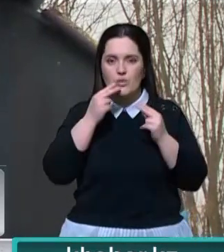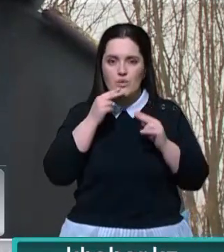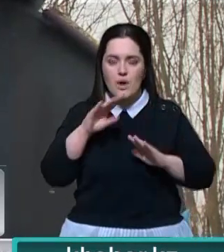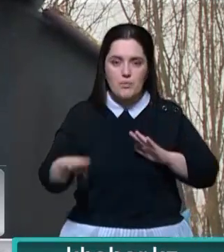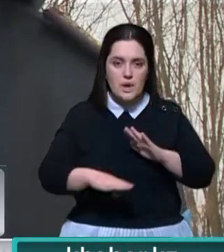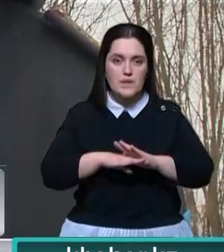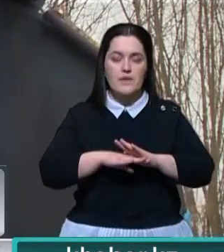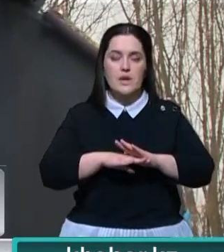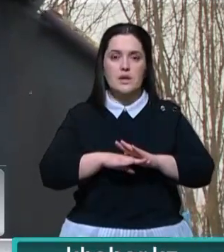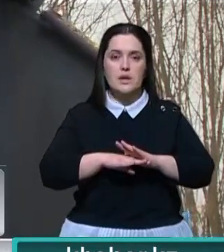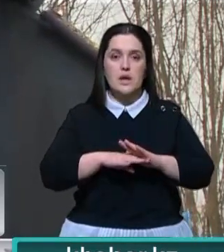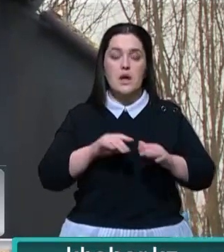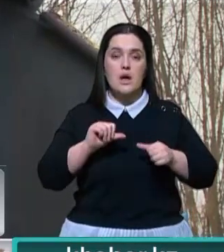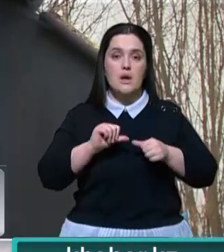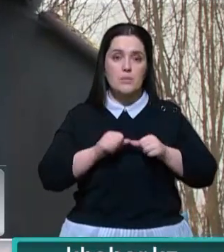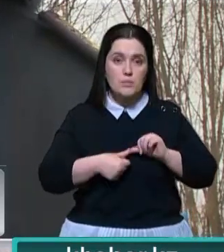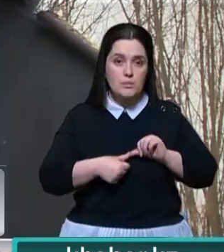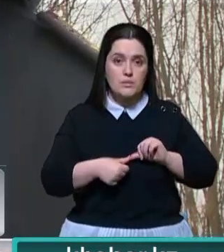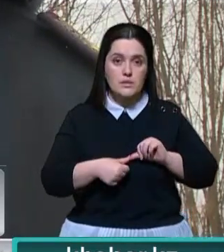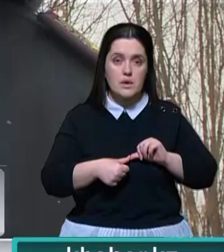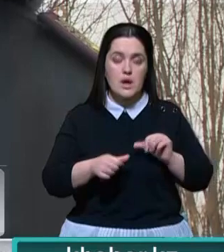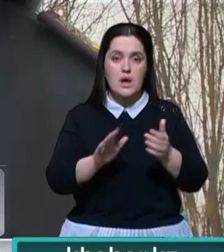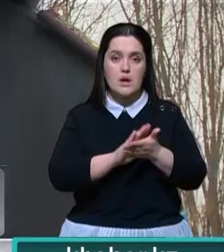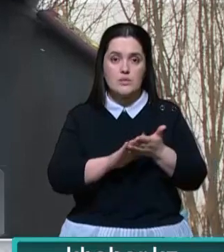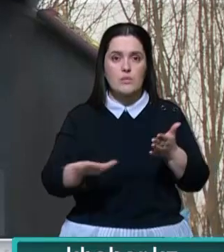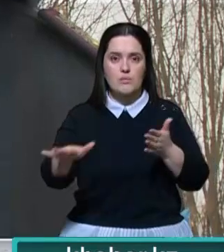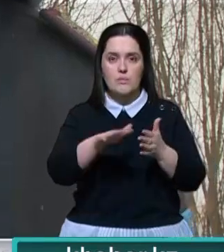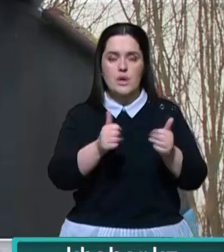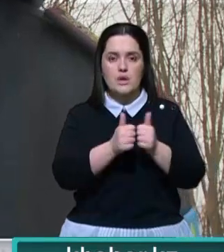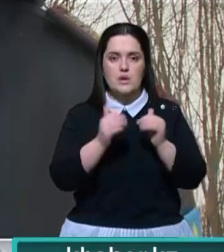и, соответственно, на постоянной основе проводить очистку территории домов от снега.